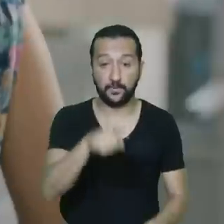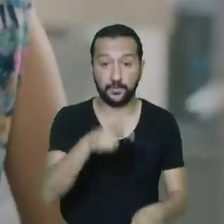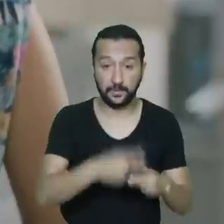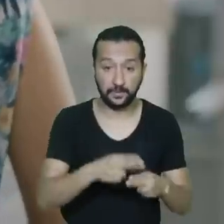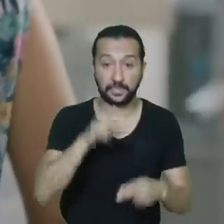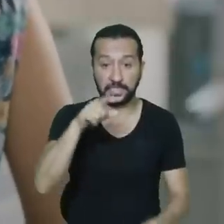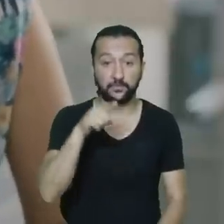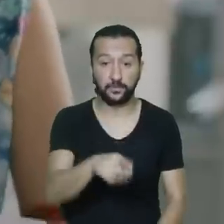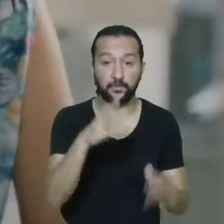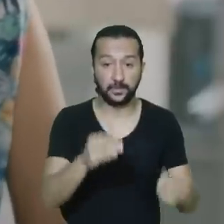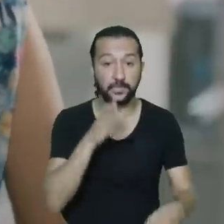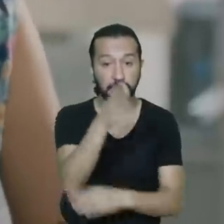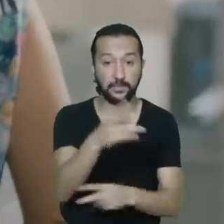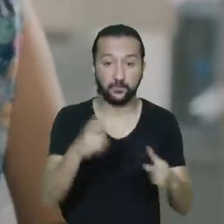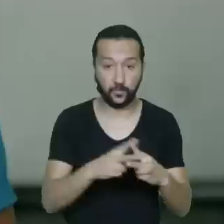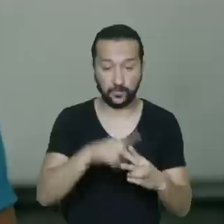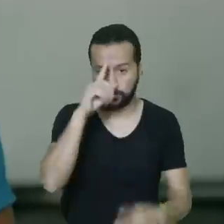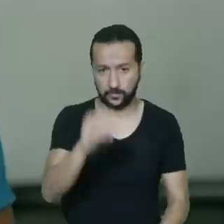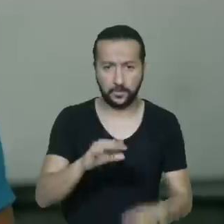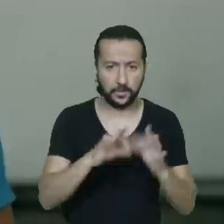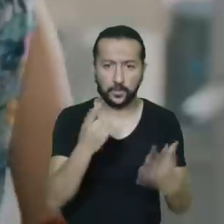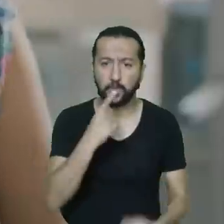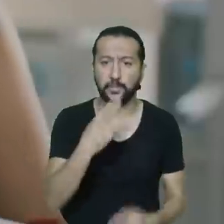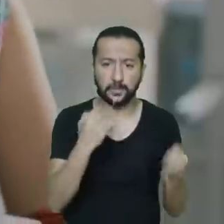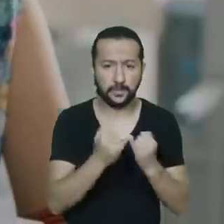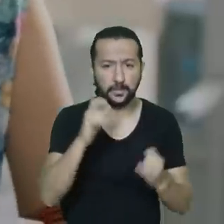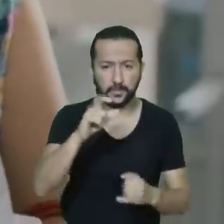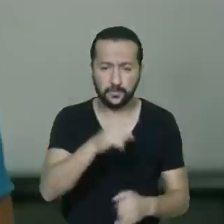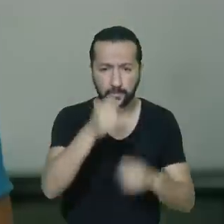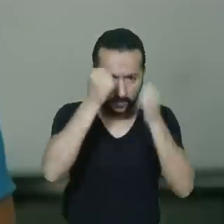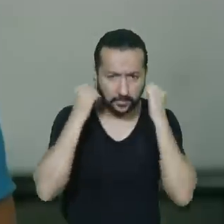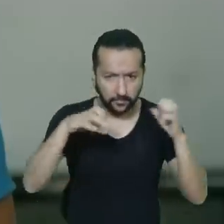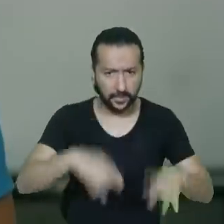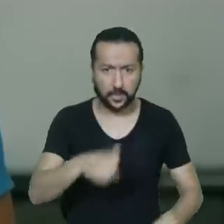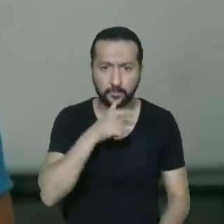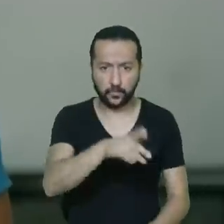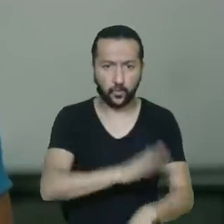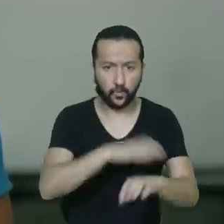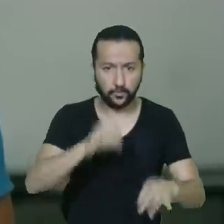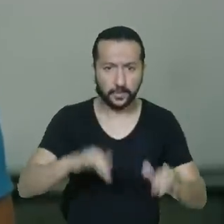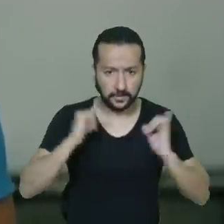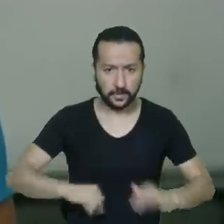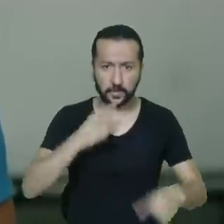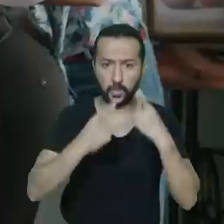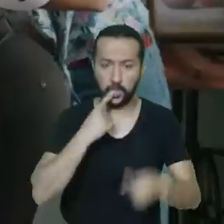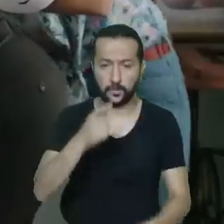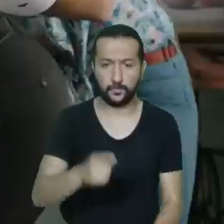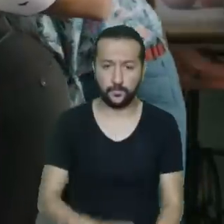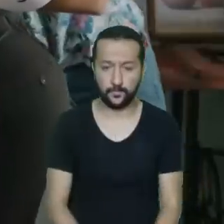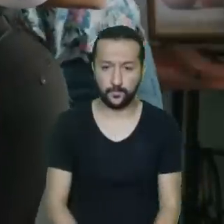mısın? Kesbur mısın? Gideceğiz polisaya. Ne diyorsun bacım, sen ne kesbur ne maskesi? Bırak sadıcım konu da sakin sakin konuşan